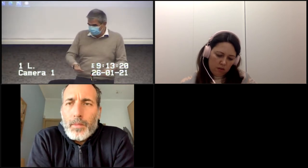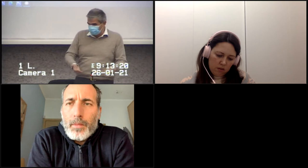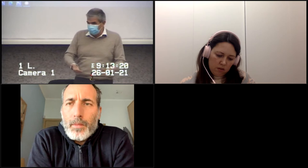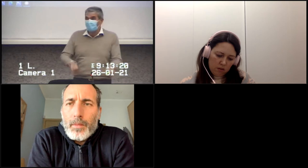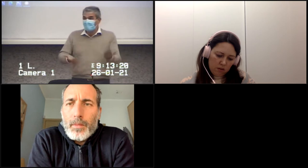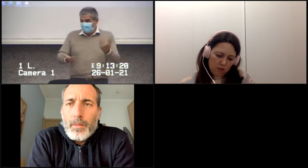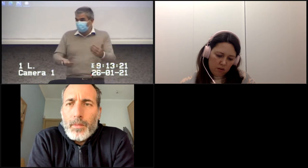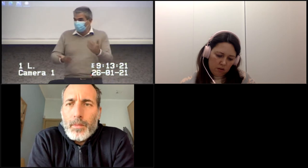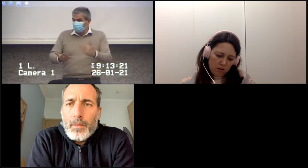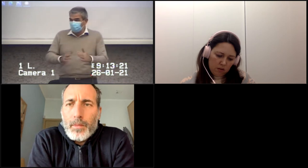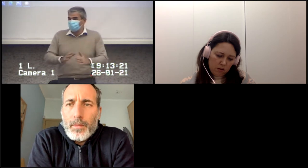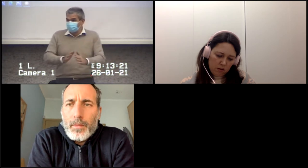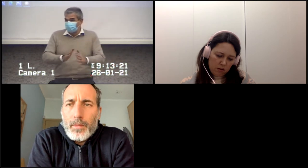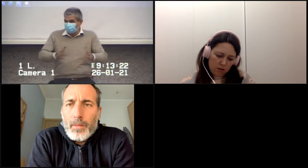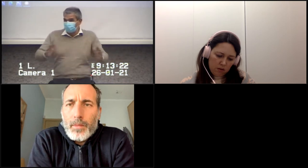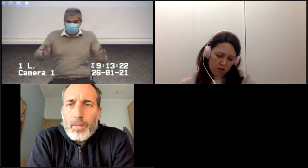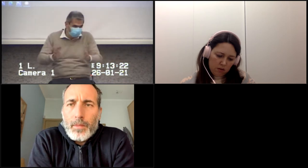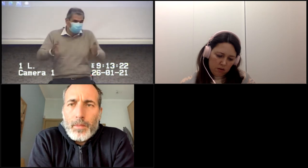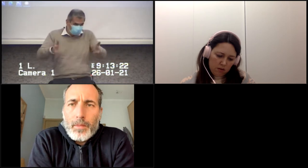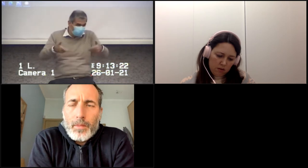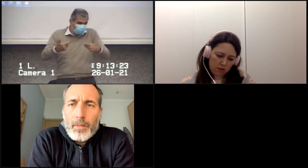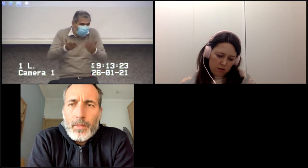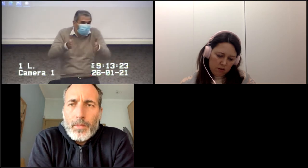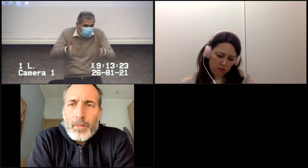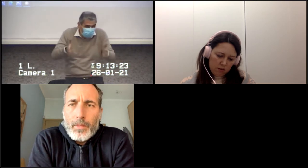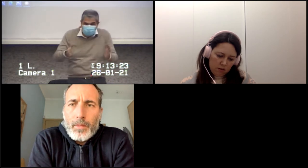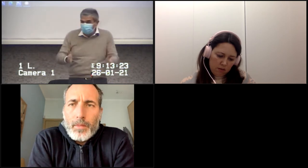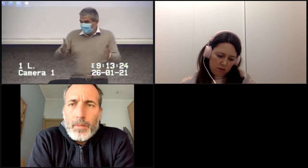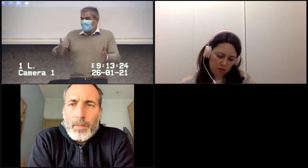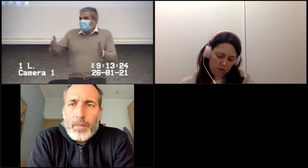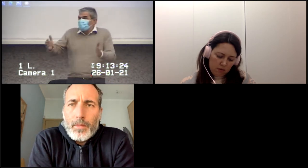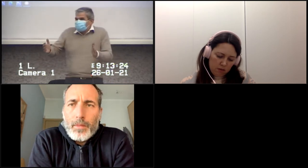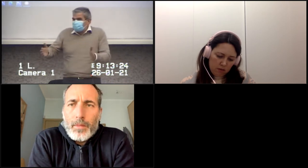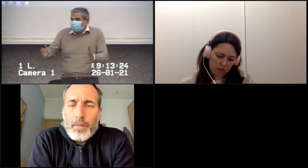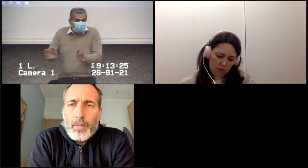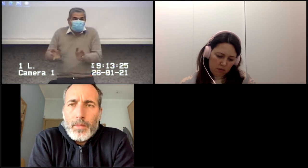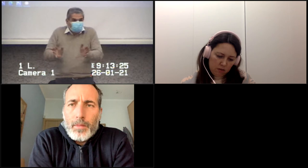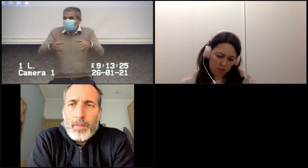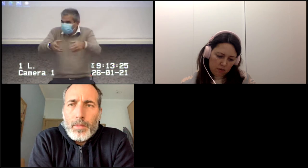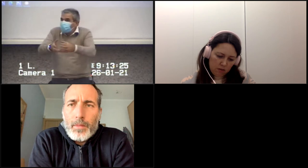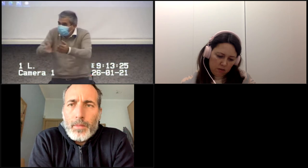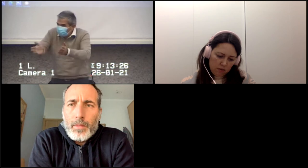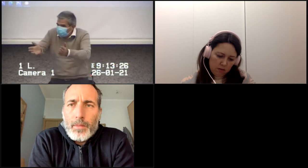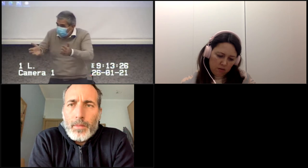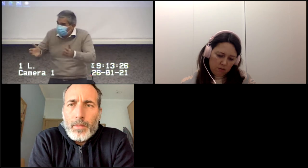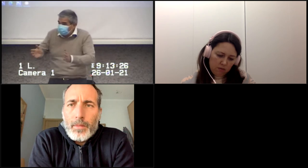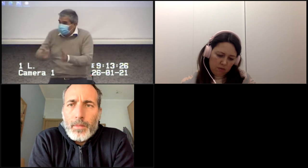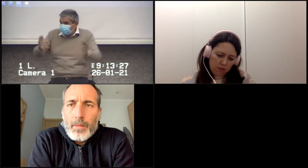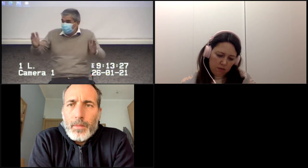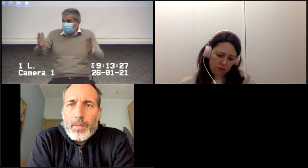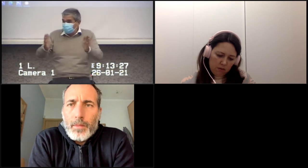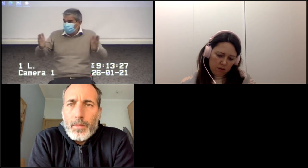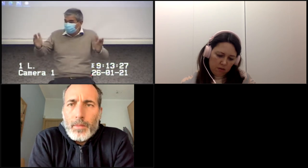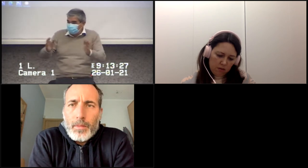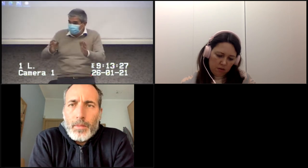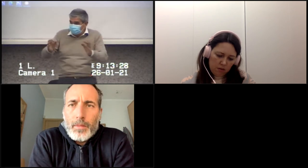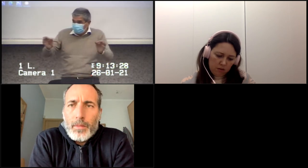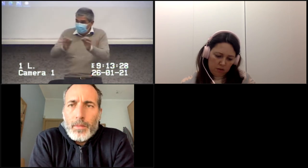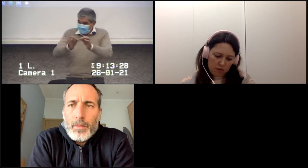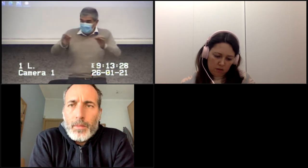di costruire. Ecco, vorremmo evitare che all'interno, trovandoci noi come realtà in questa situazione, non riusciamo neanche a governare questa cosa, perché saremmo in